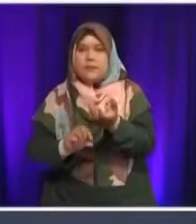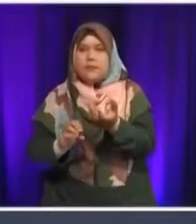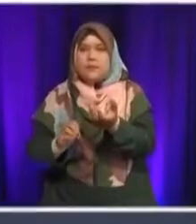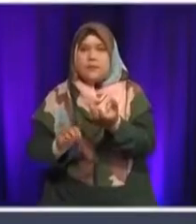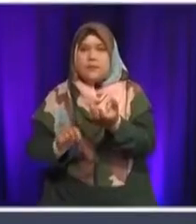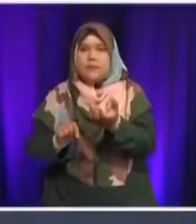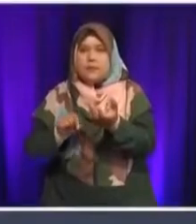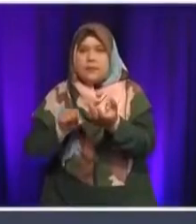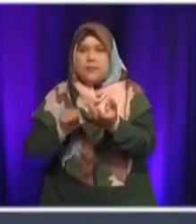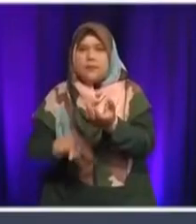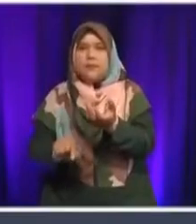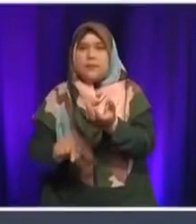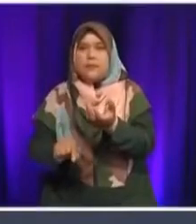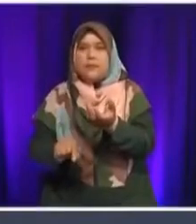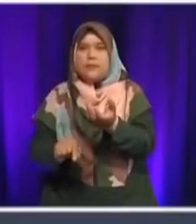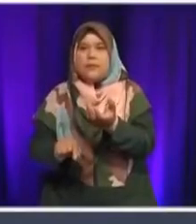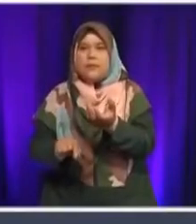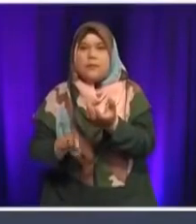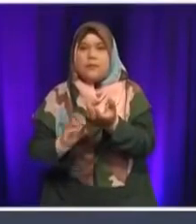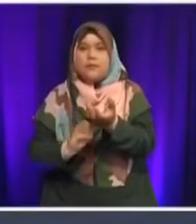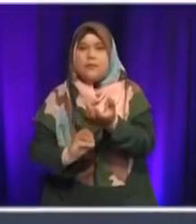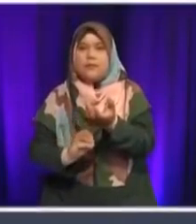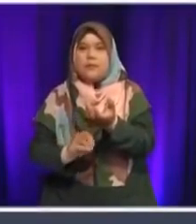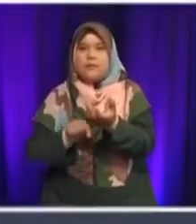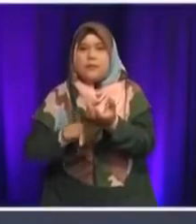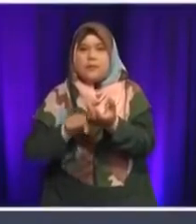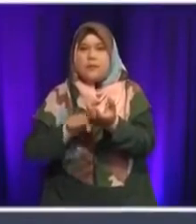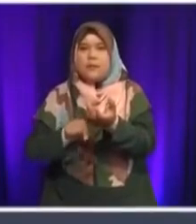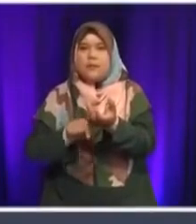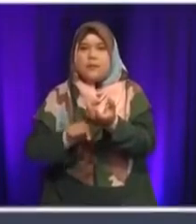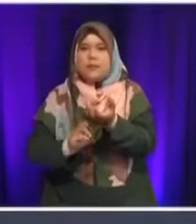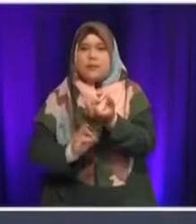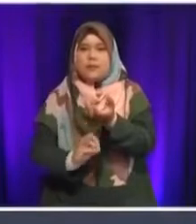ditekan semula tekan eee bacaan Syifa baca sifat